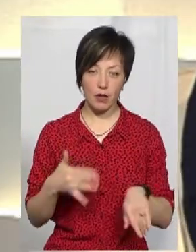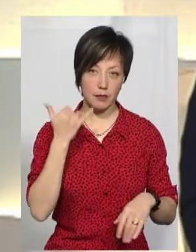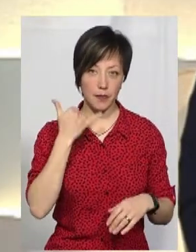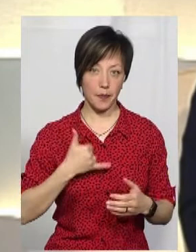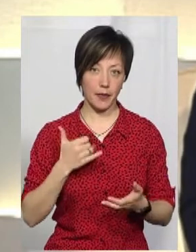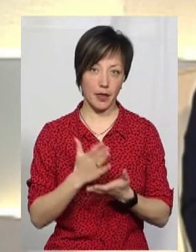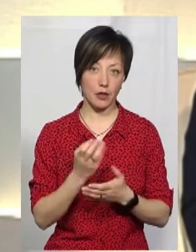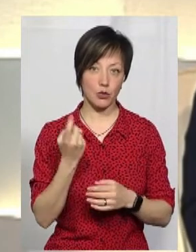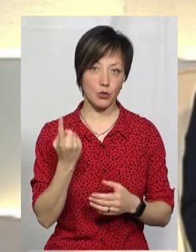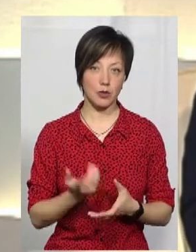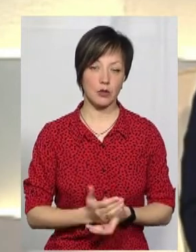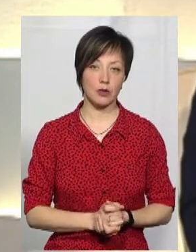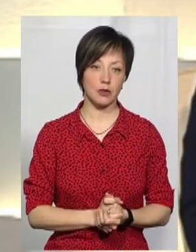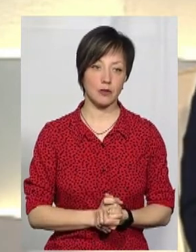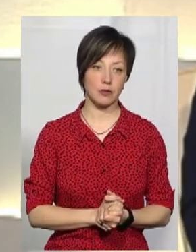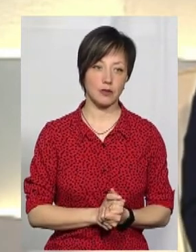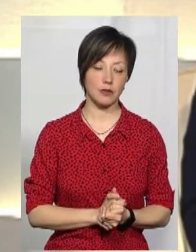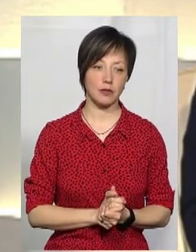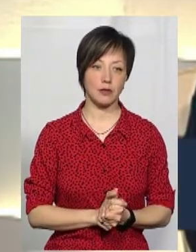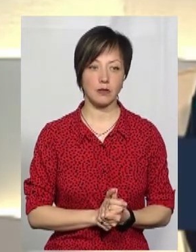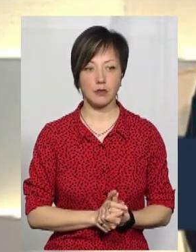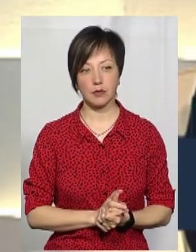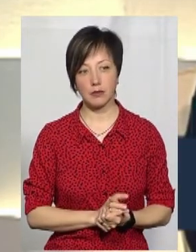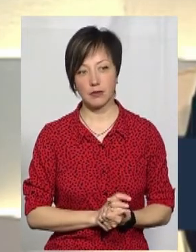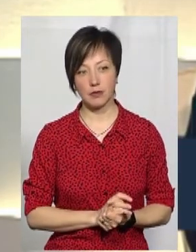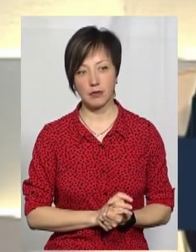дзвінок ще один. Будь ласка, говоріть.